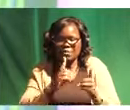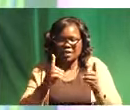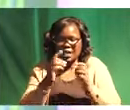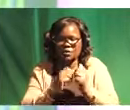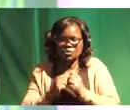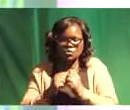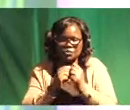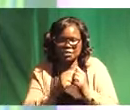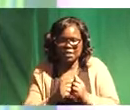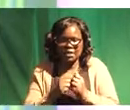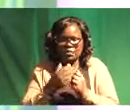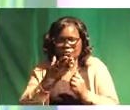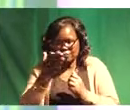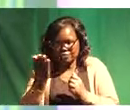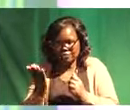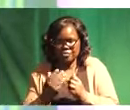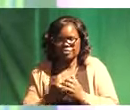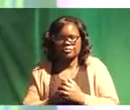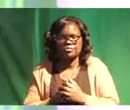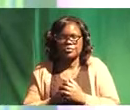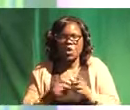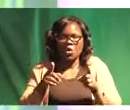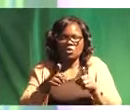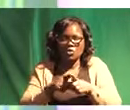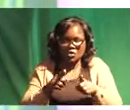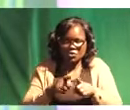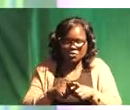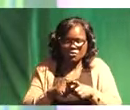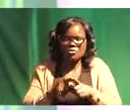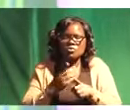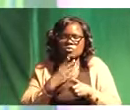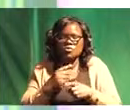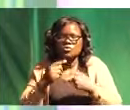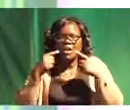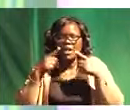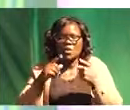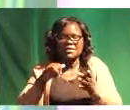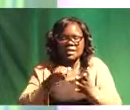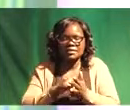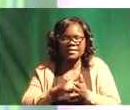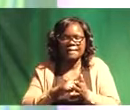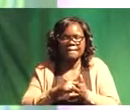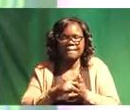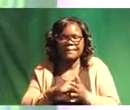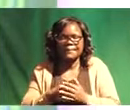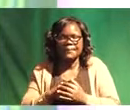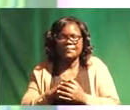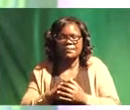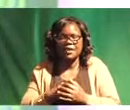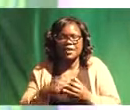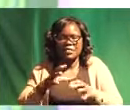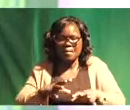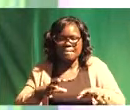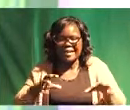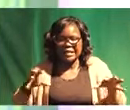pamoja na nyinyi. Vile vile, mimi nataka nitangaze hapa ya kwamba masoko.